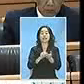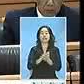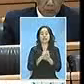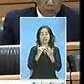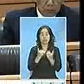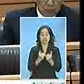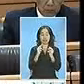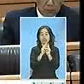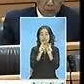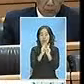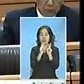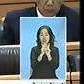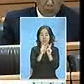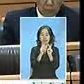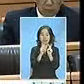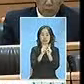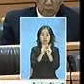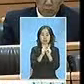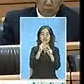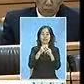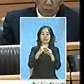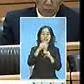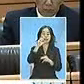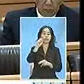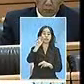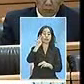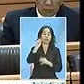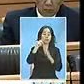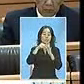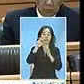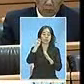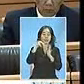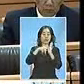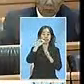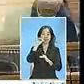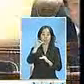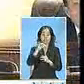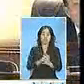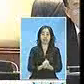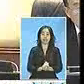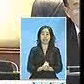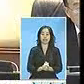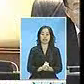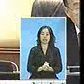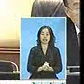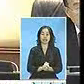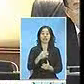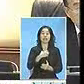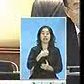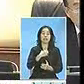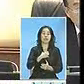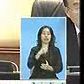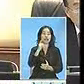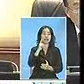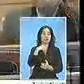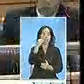มาธิการท่านสุนัยนะครับขอโทษที่เอ่ยนามท่านอยากจะให้ท่าน